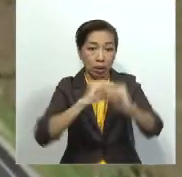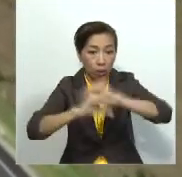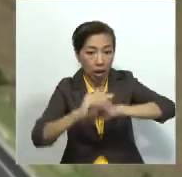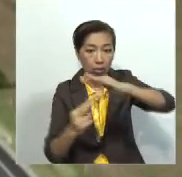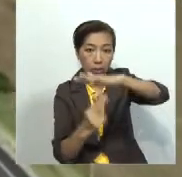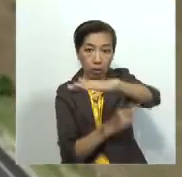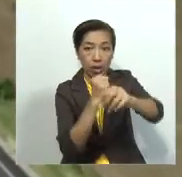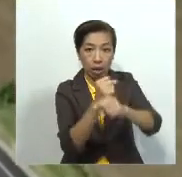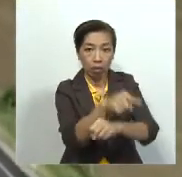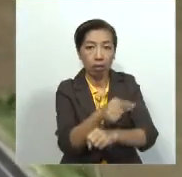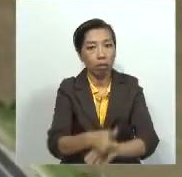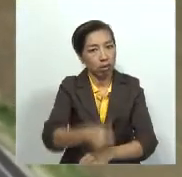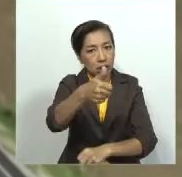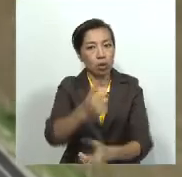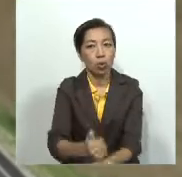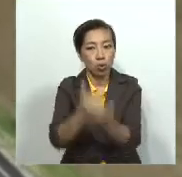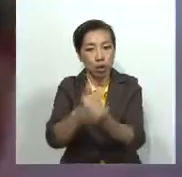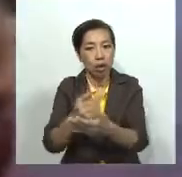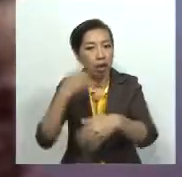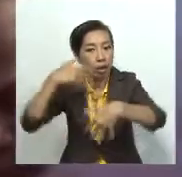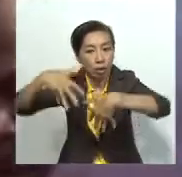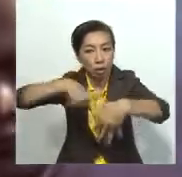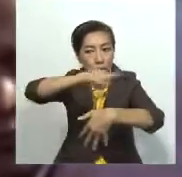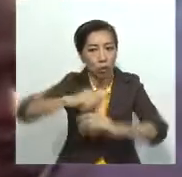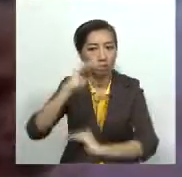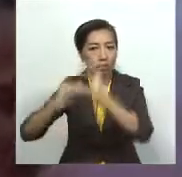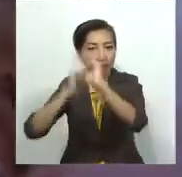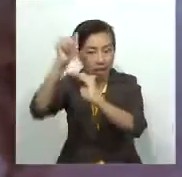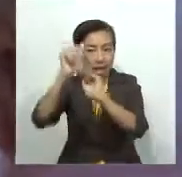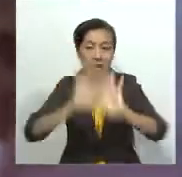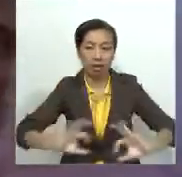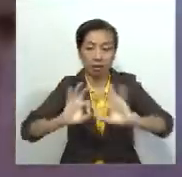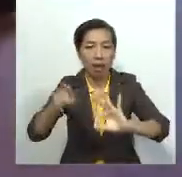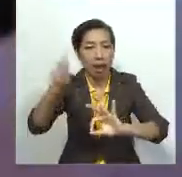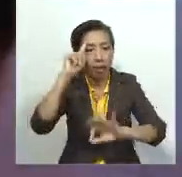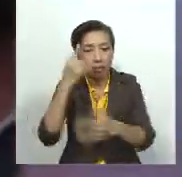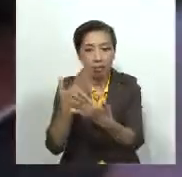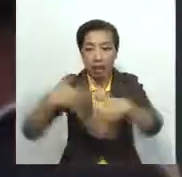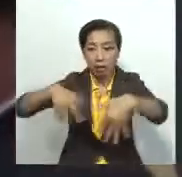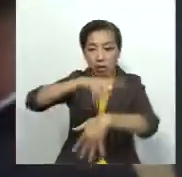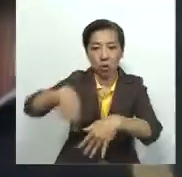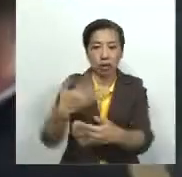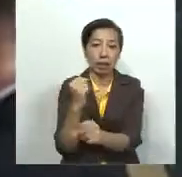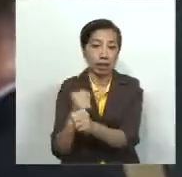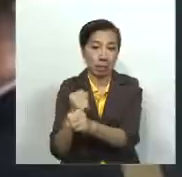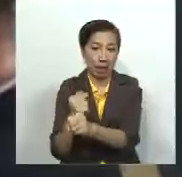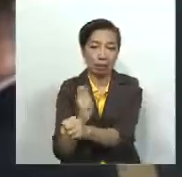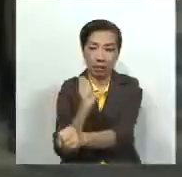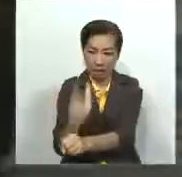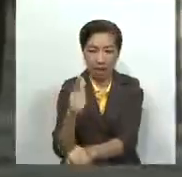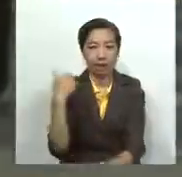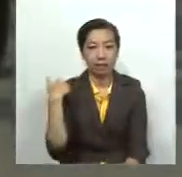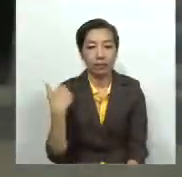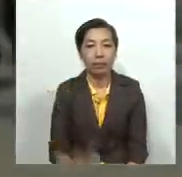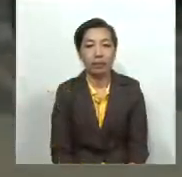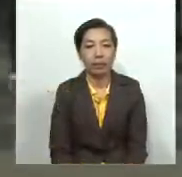นี้เพราะว่าจะนำมาซึ่งความเจริญและก็ที่สำคัญที่สุดเลยนะครับก็จะเกิดจ้างงานในพื้นที่ครับ ที่ได้ส